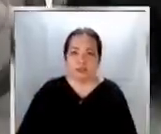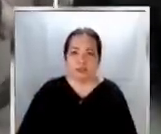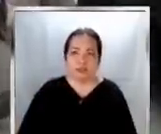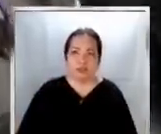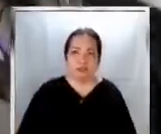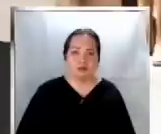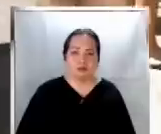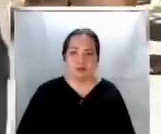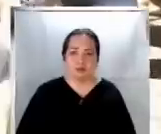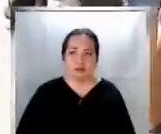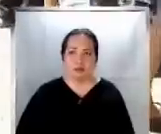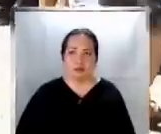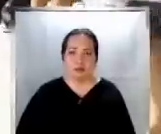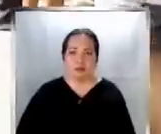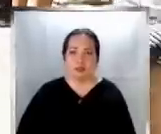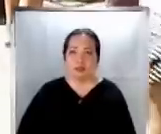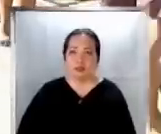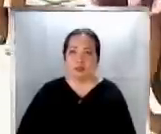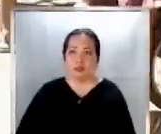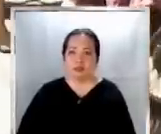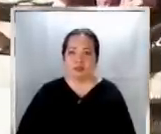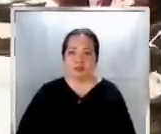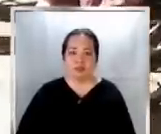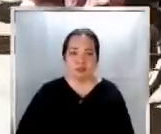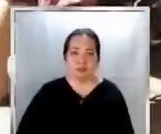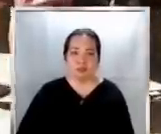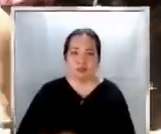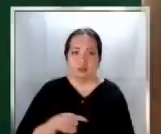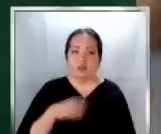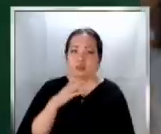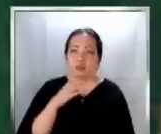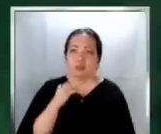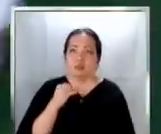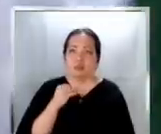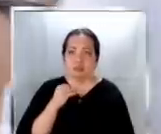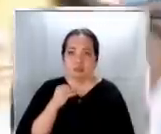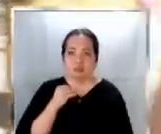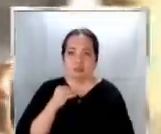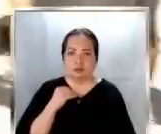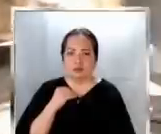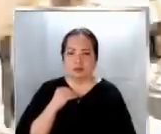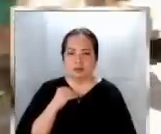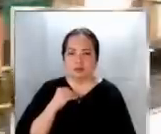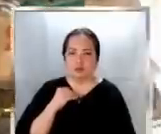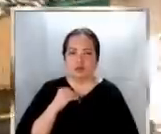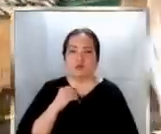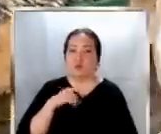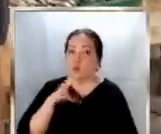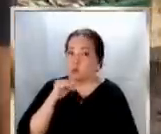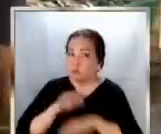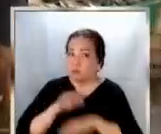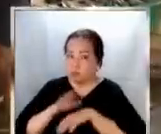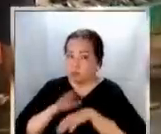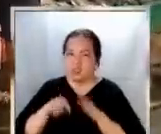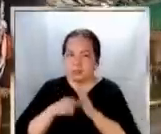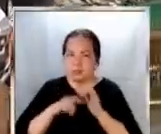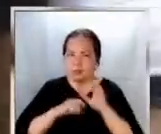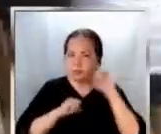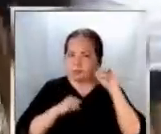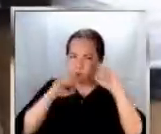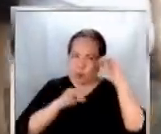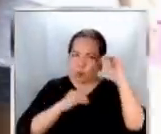dito sa barangay. Ang mga nasisita, sumusunod din naman. Kapag ayaw raw sumunod, saka na lang dadalhin sa barangay